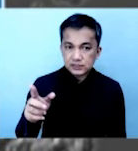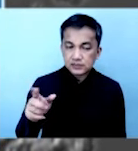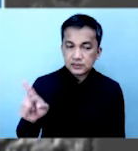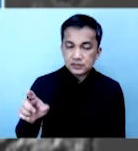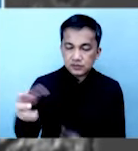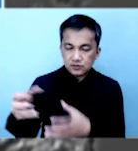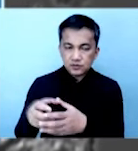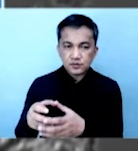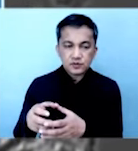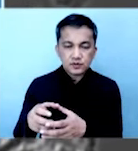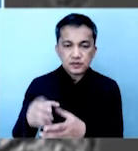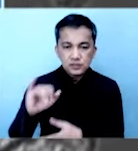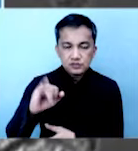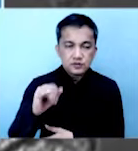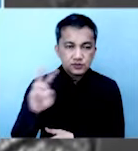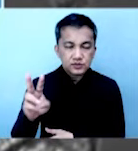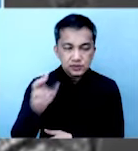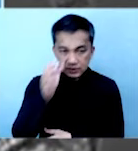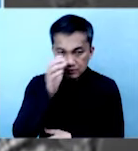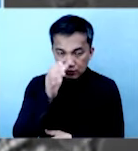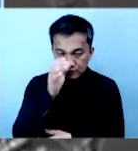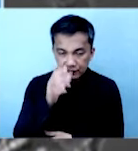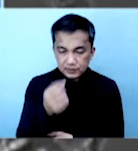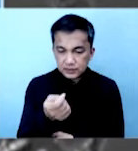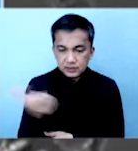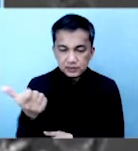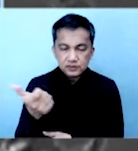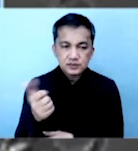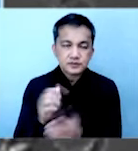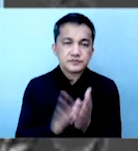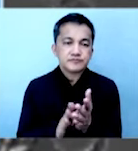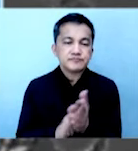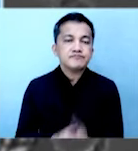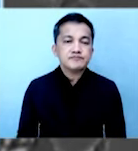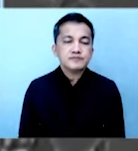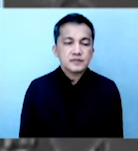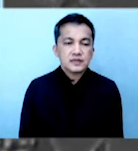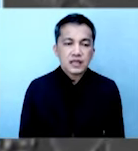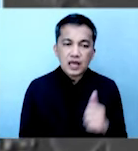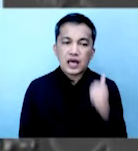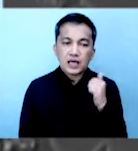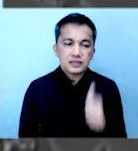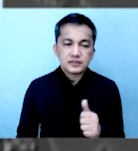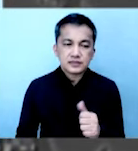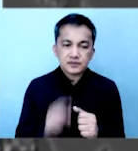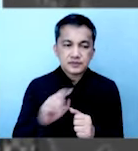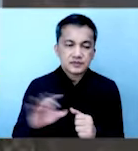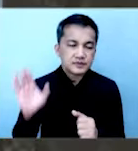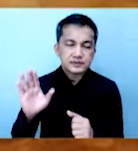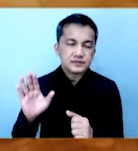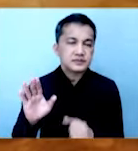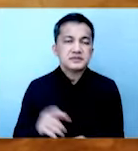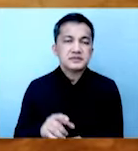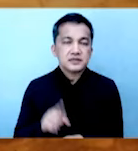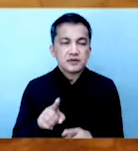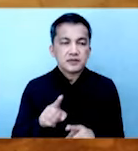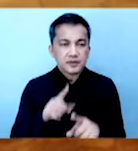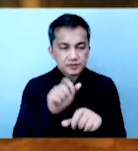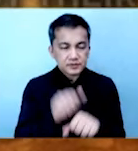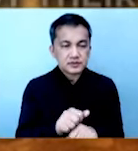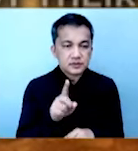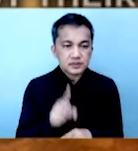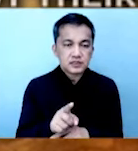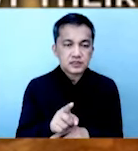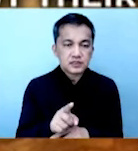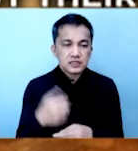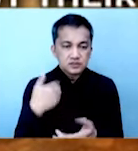ng Jehovah's Witness sa Cebu ang tinanggal sa eskwelahan dahil ayaw din nilang mag-pledge of allegiance. Muli itong umabot sa Korte